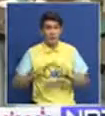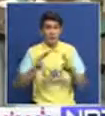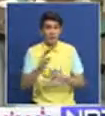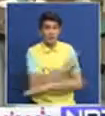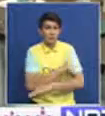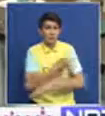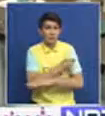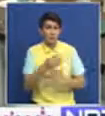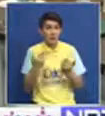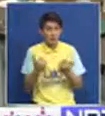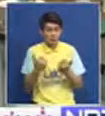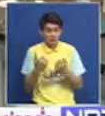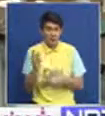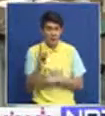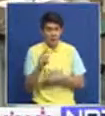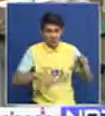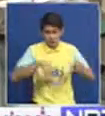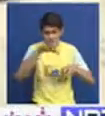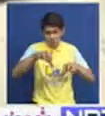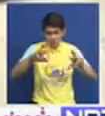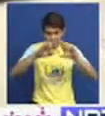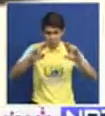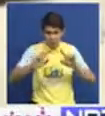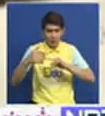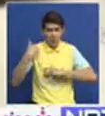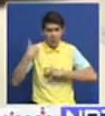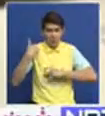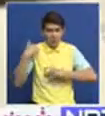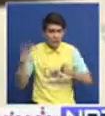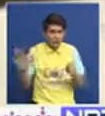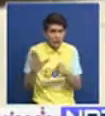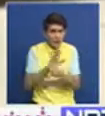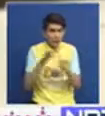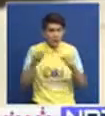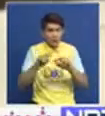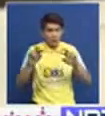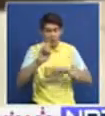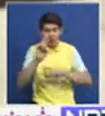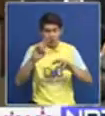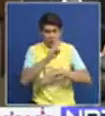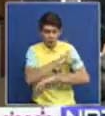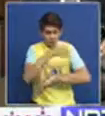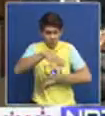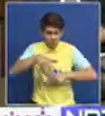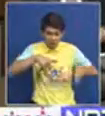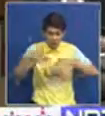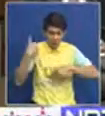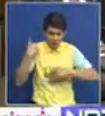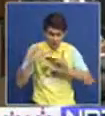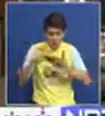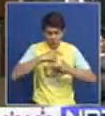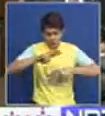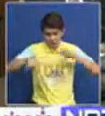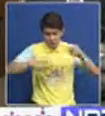ารณสุขจะขยายคลินิกโรคไตเรื้อรังให้ครอบคลุมในโรงพยาบาลชุมชนเพื่อให้การดู